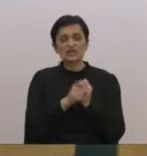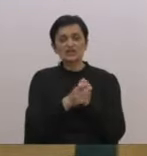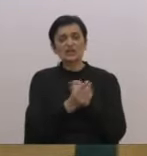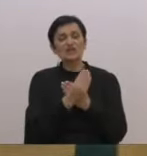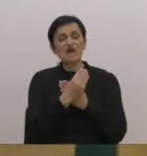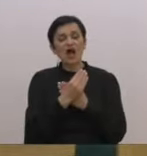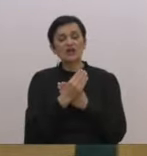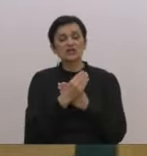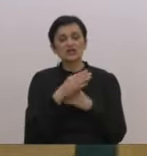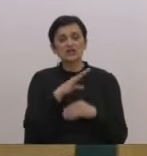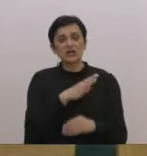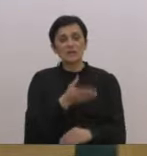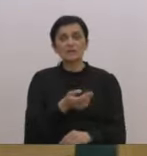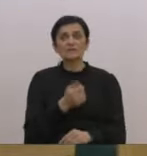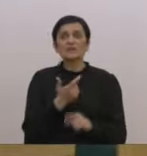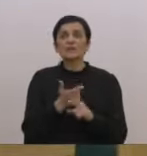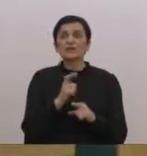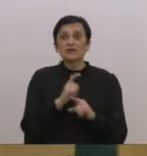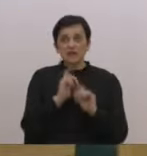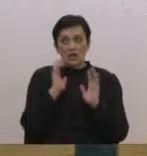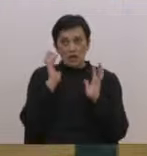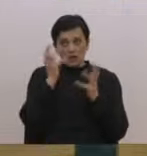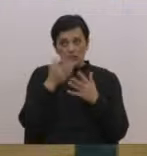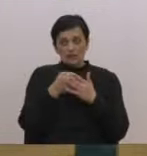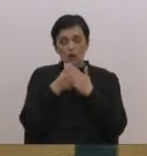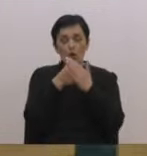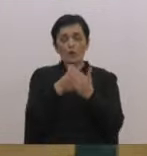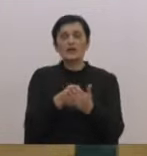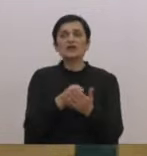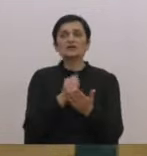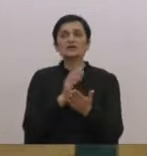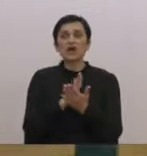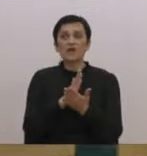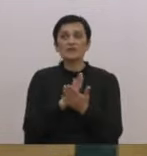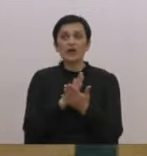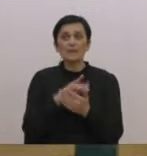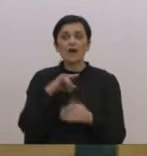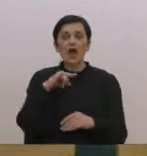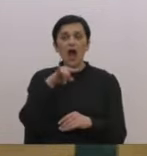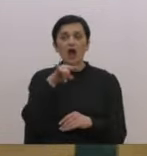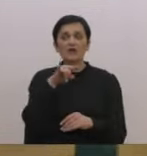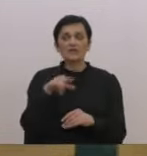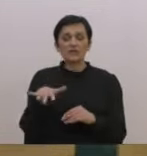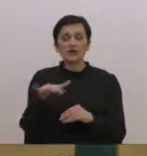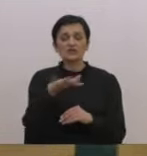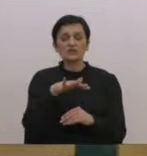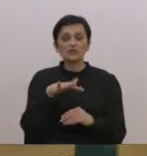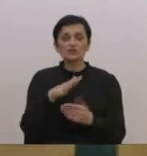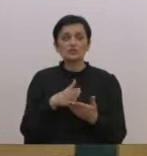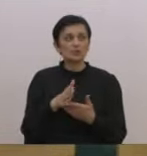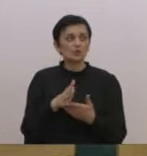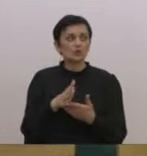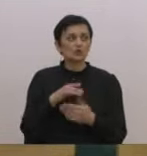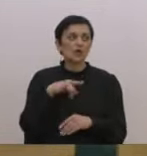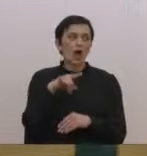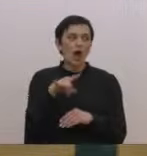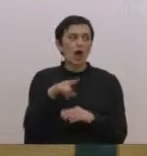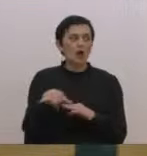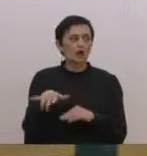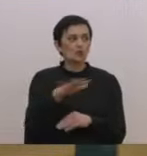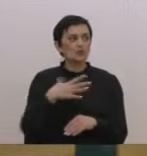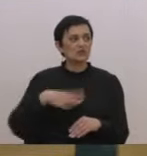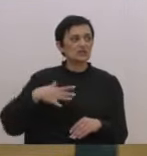აქ. ძალიან სერიოზული მიღწევები გვაქვს ავიაციის მიმართულებით. აეროპორტები,